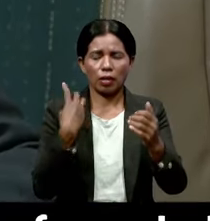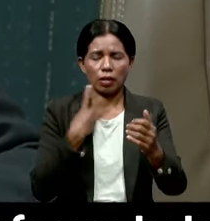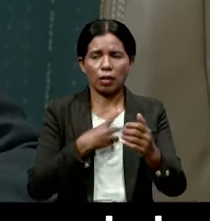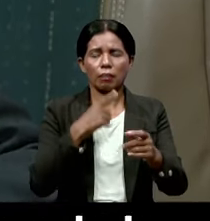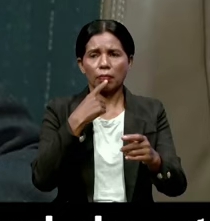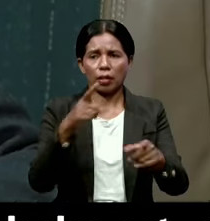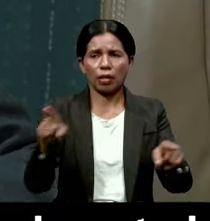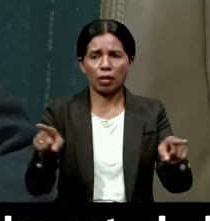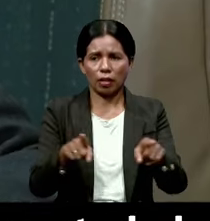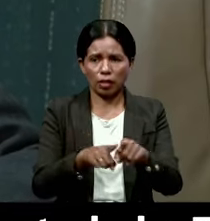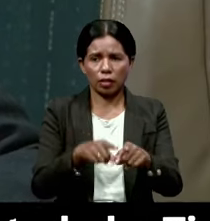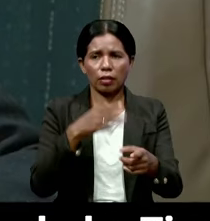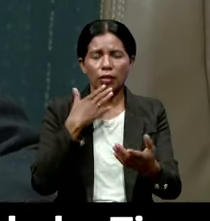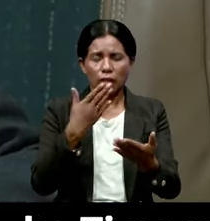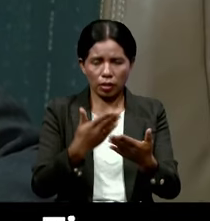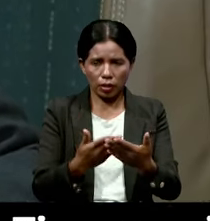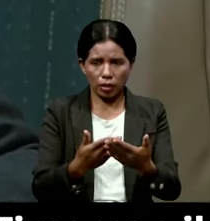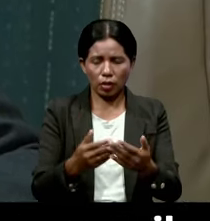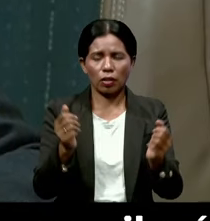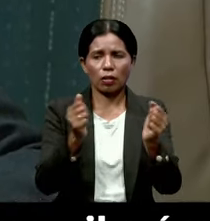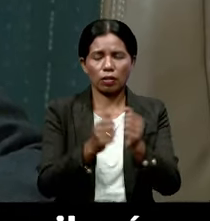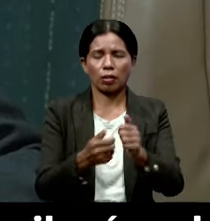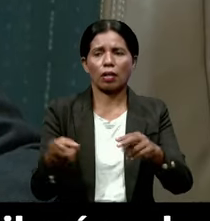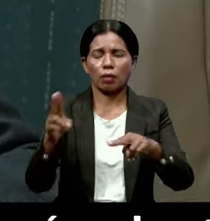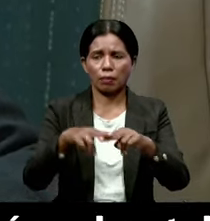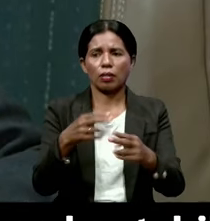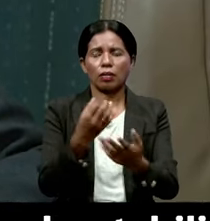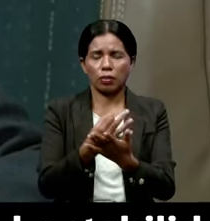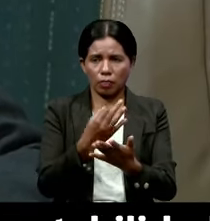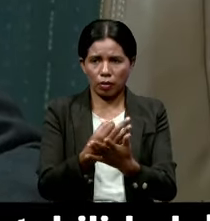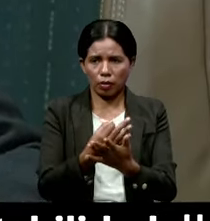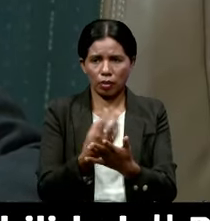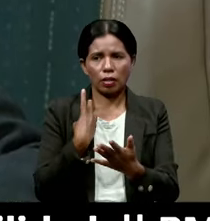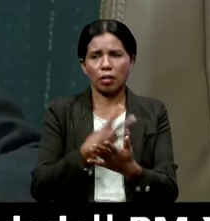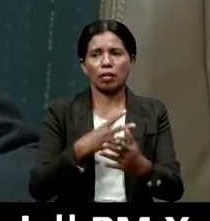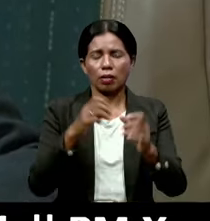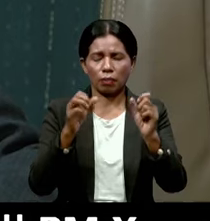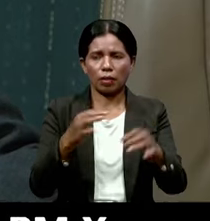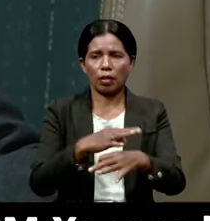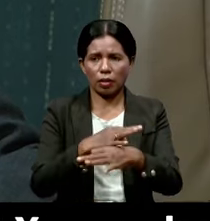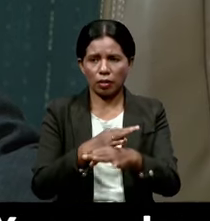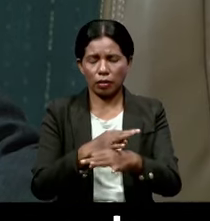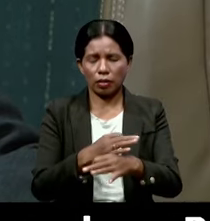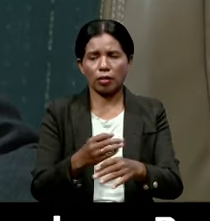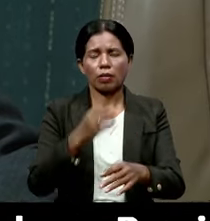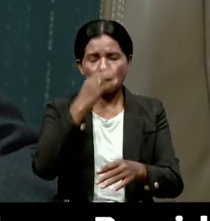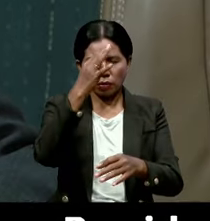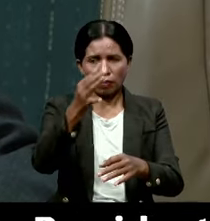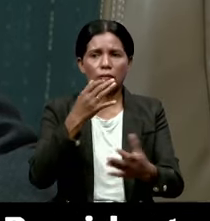dehan stabil hela. Nebe hotan aumenta orsamentu ne senti ita bele hadian situasaun boin